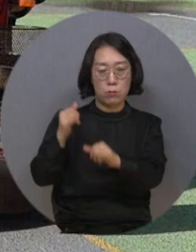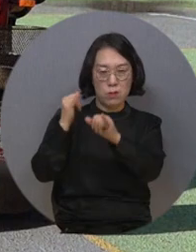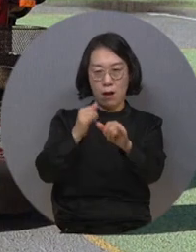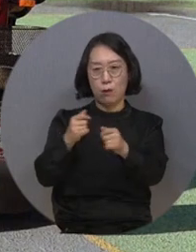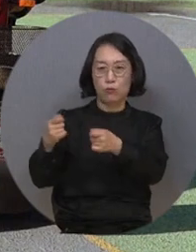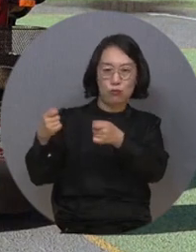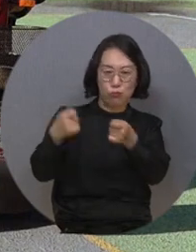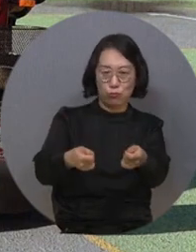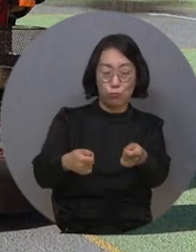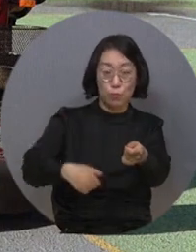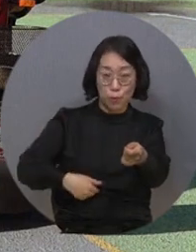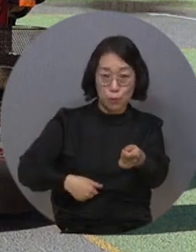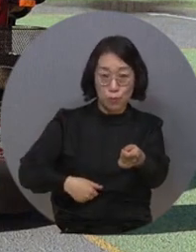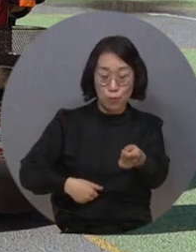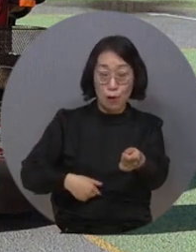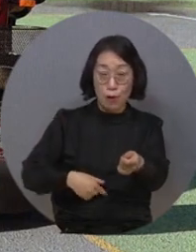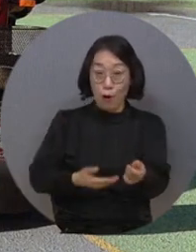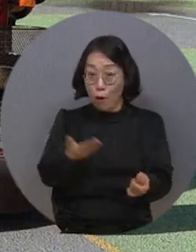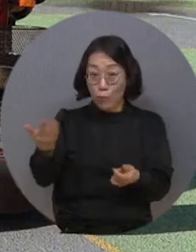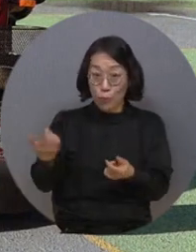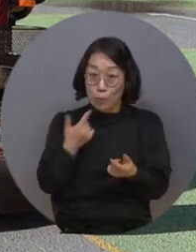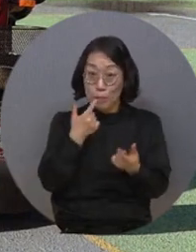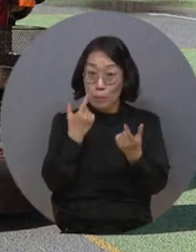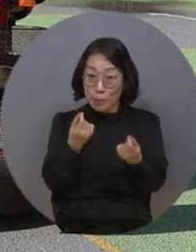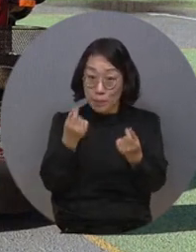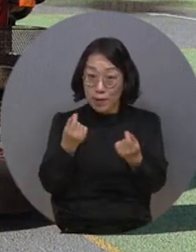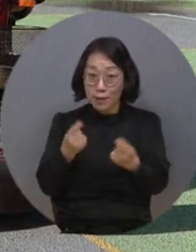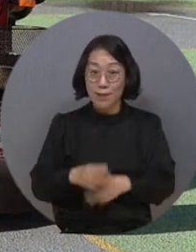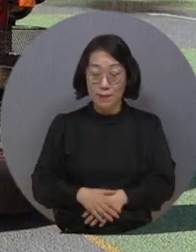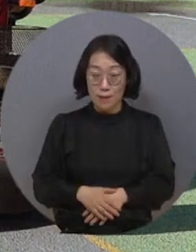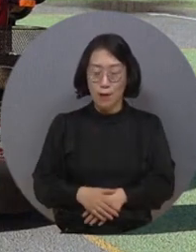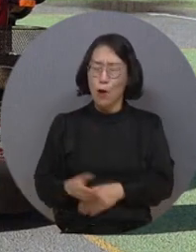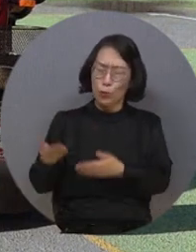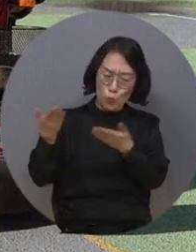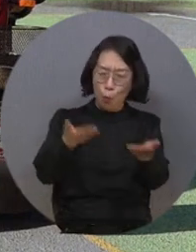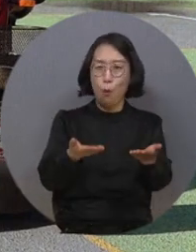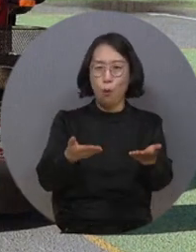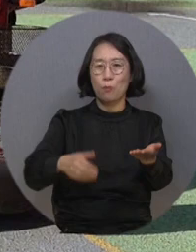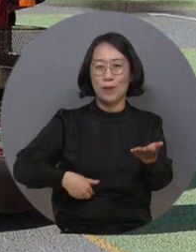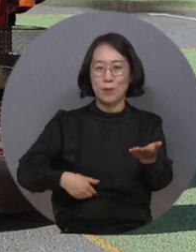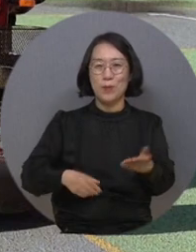된다. 동감하십니까, 우리 시청자 여러분? 윤 대통령님이 대통령상 주셔야 됩니다.